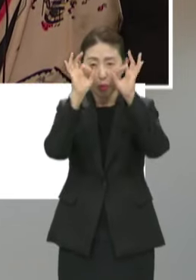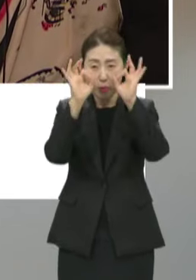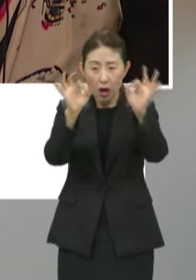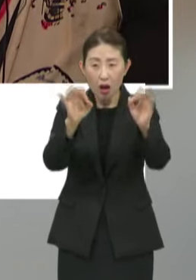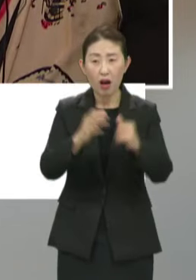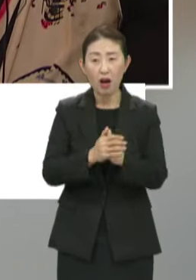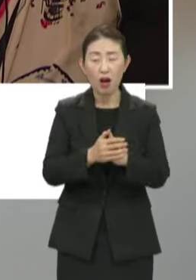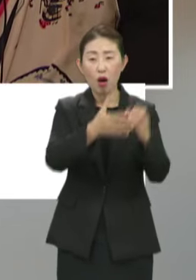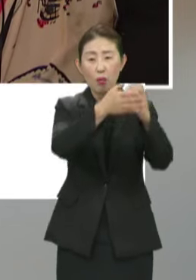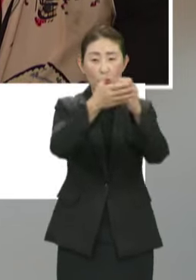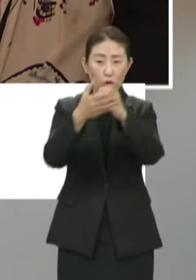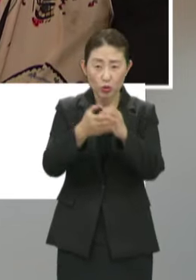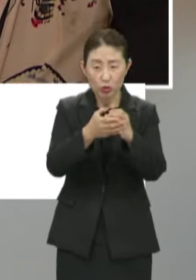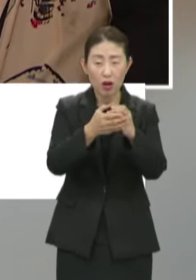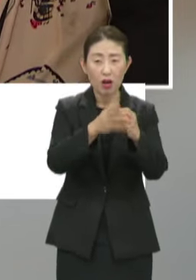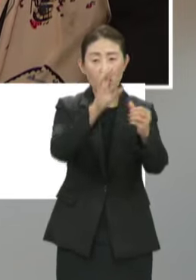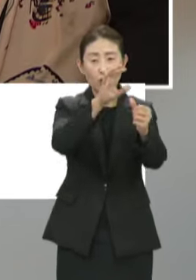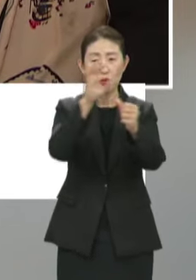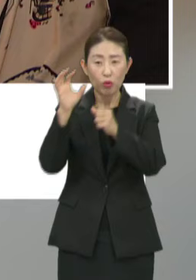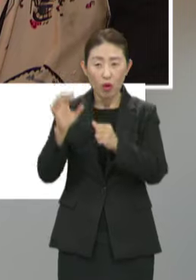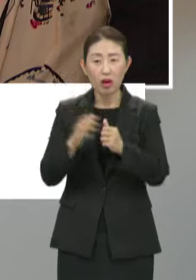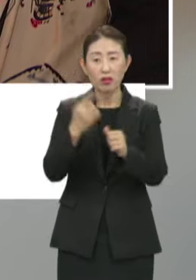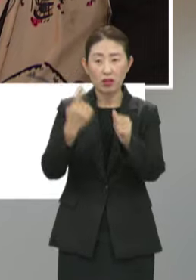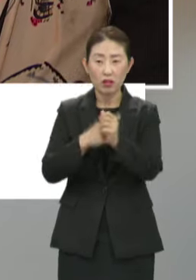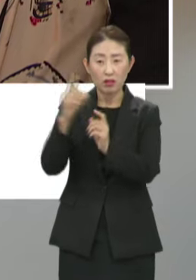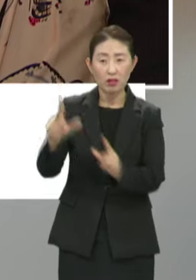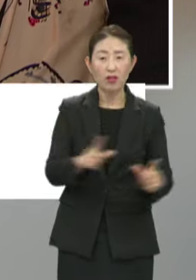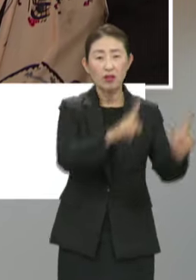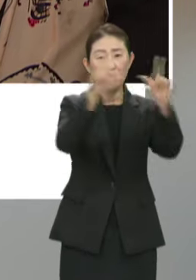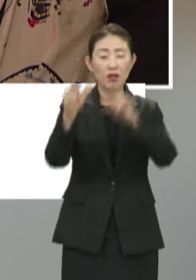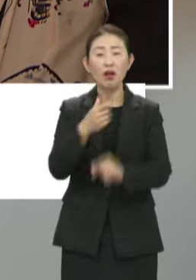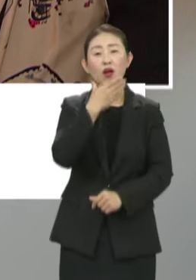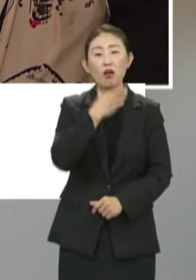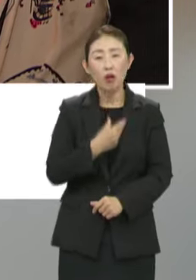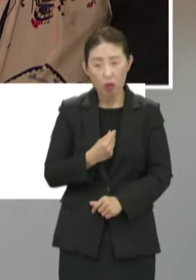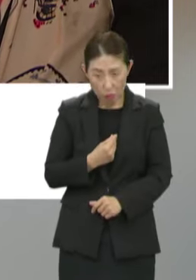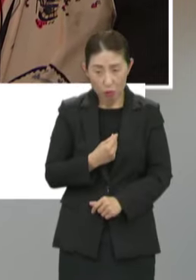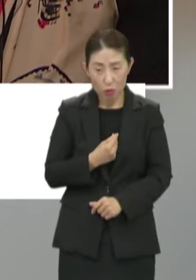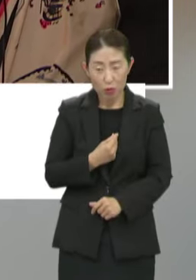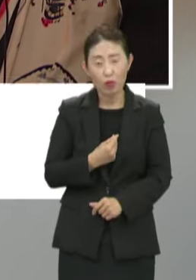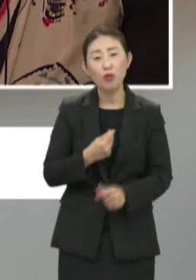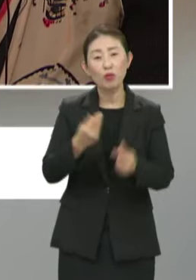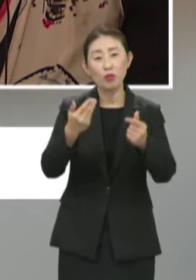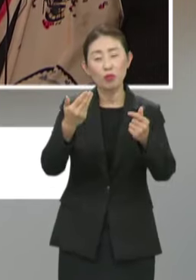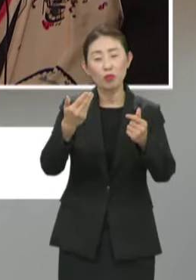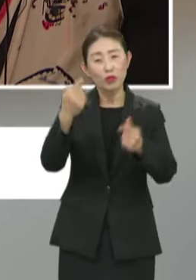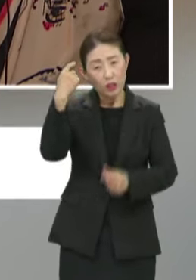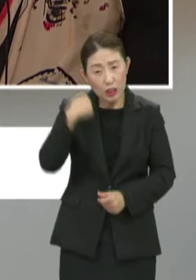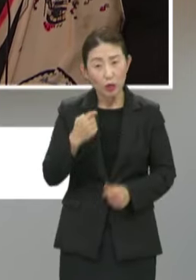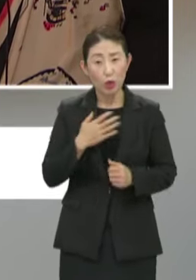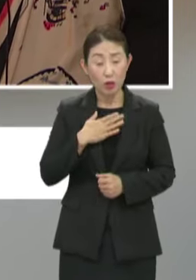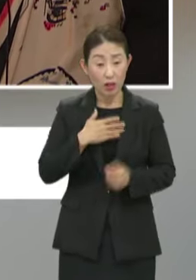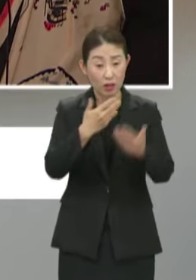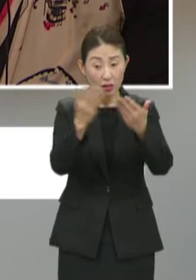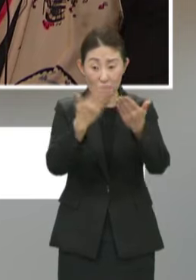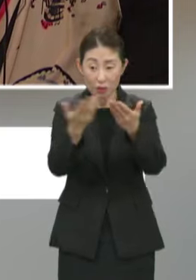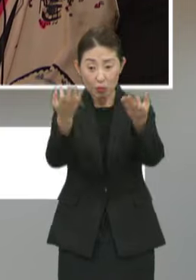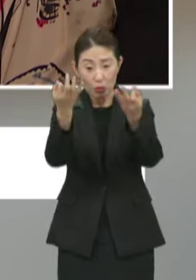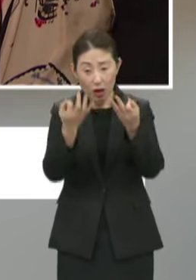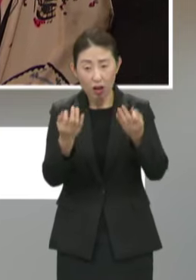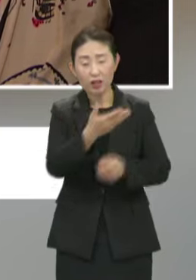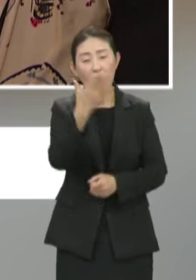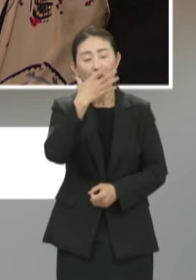복숭아에 관한 이야기가 일상의 행복 같아서 행복을 주기도 하고 또 제 작품을 보는 사람도